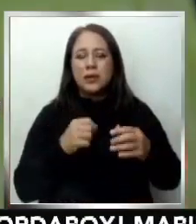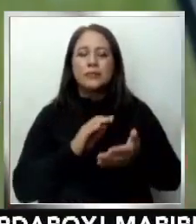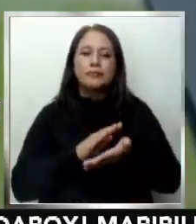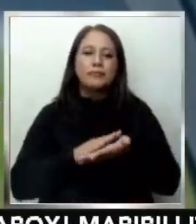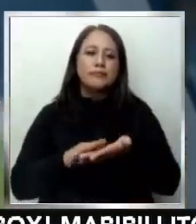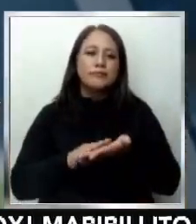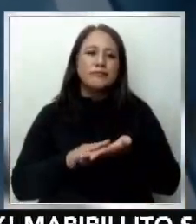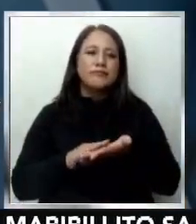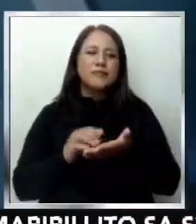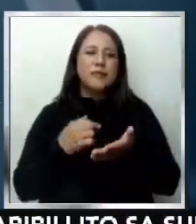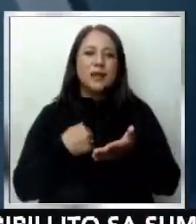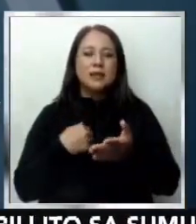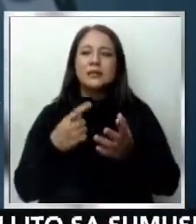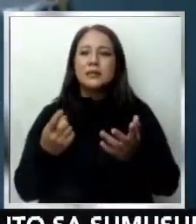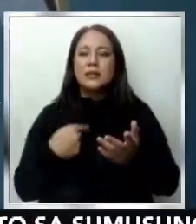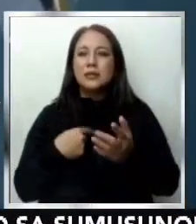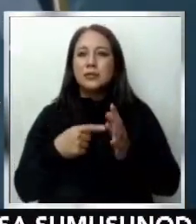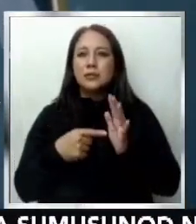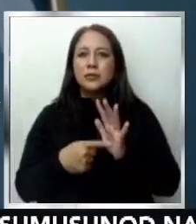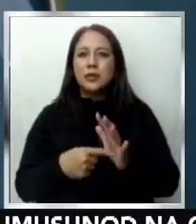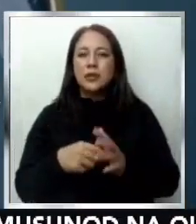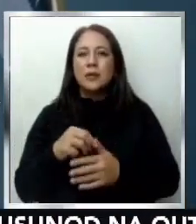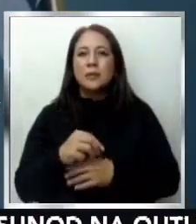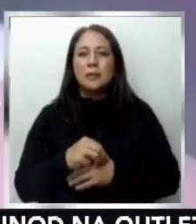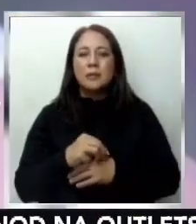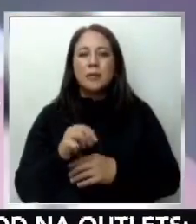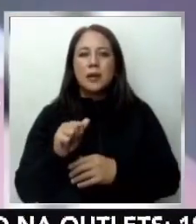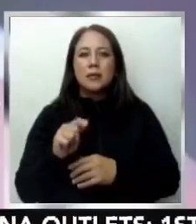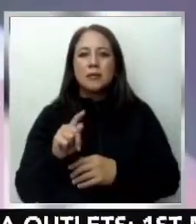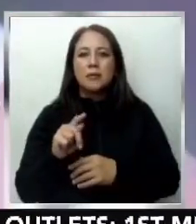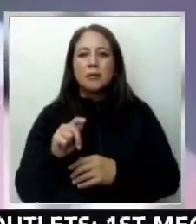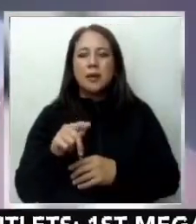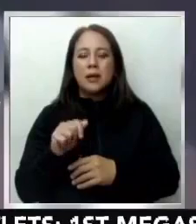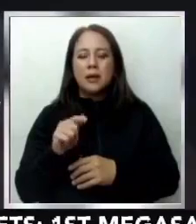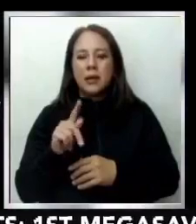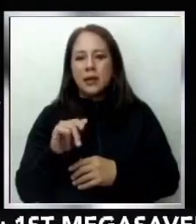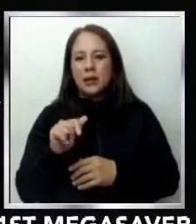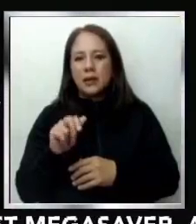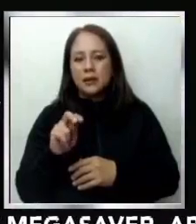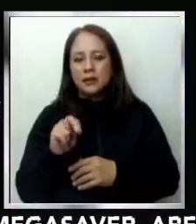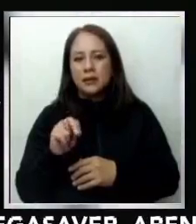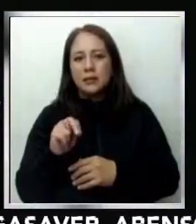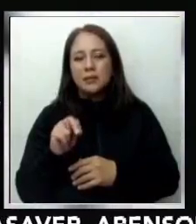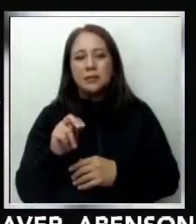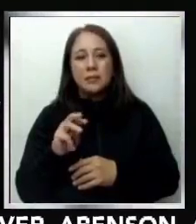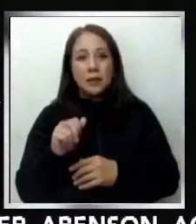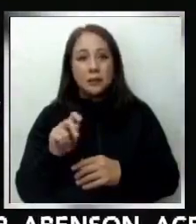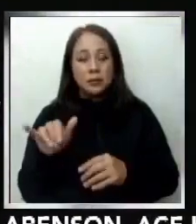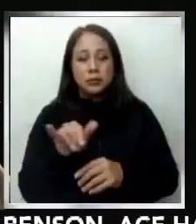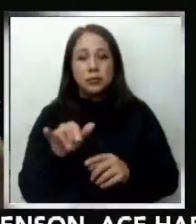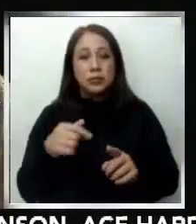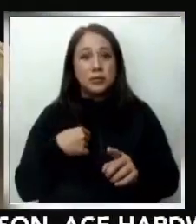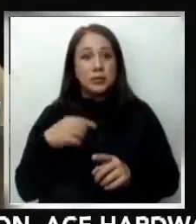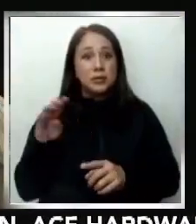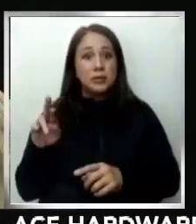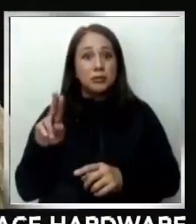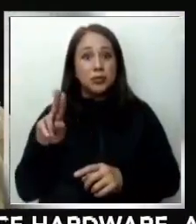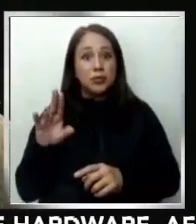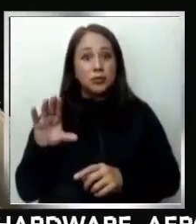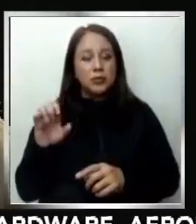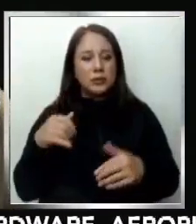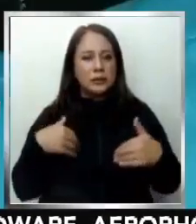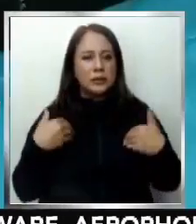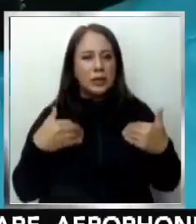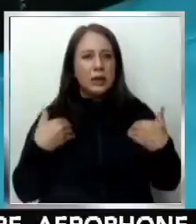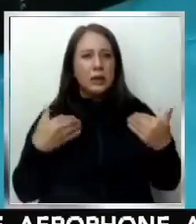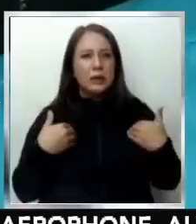upcoming episode na magpakailanman tampok ang buhay ni Sparkle artist Bruce Rowland. Sa murang edad, pinasok niya ang mundo ng